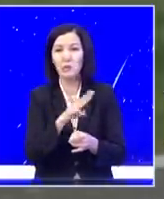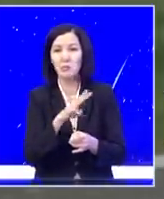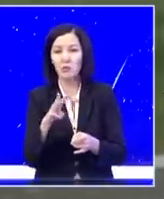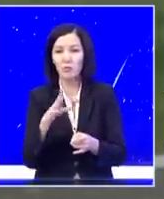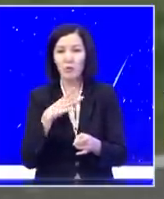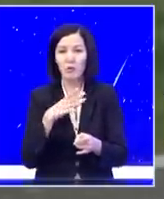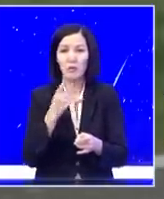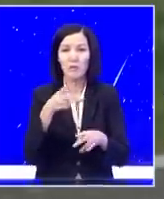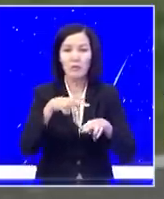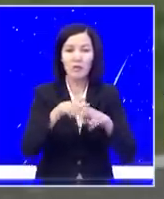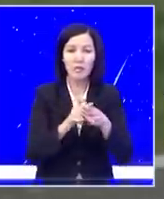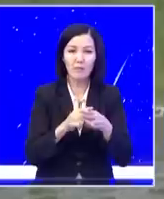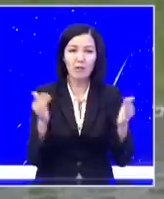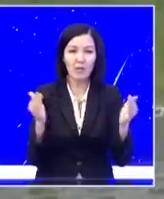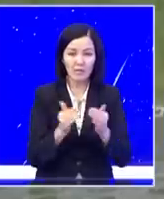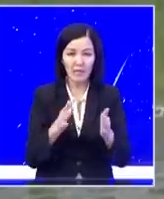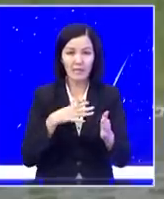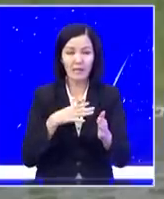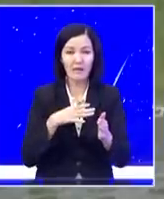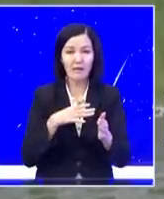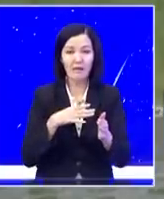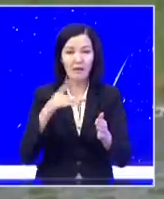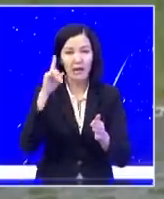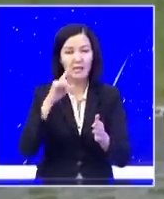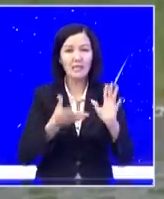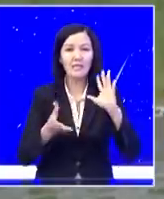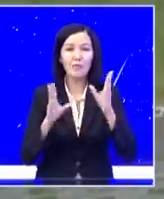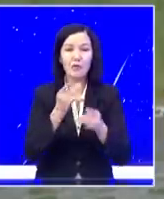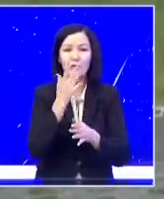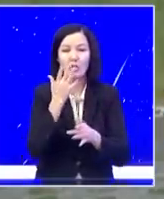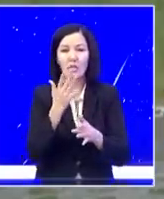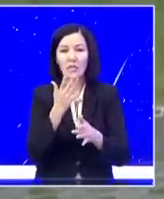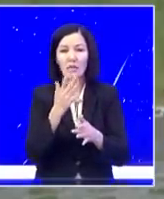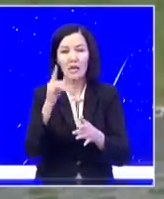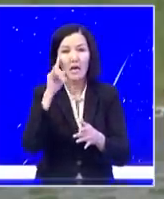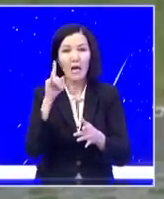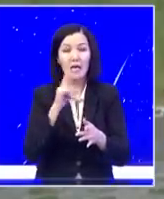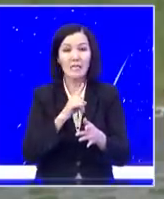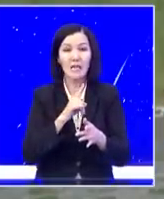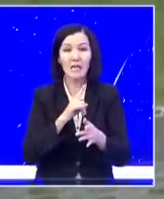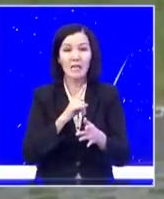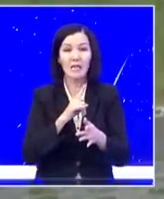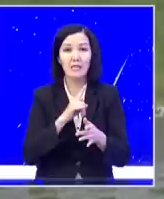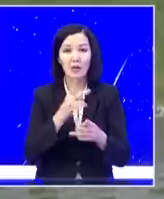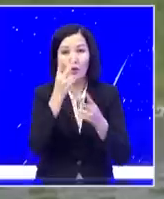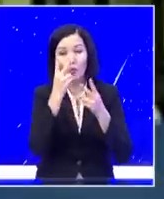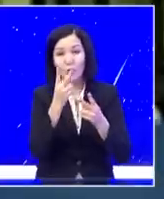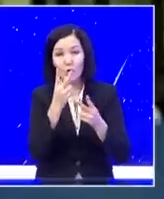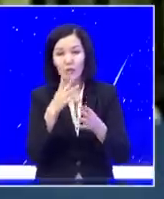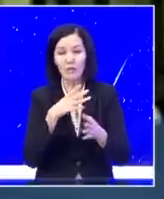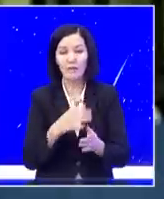біз 1,5 минутқа дейін қысқарттық. Қазақстан ішінде ғана емес, шетелден де көптеген қазақ қандастар бауырларымыз көретініне көз